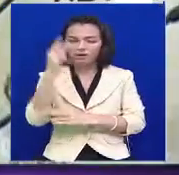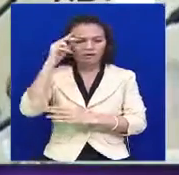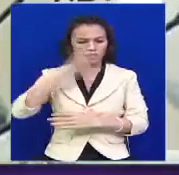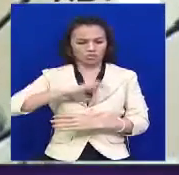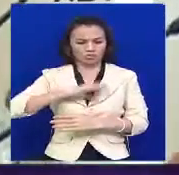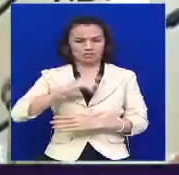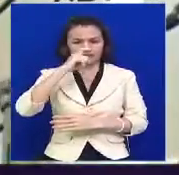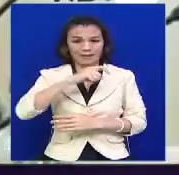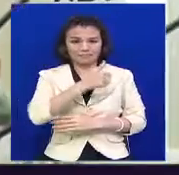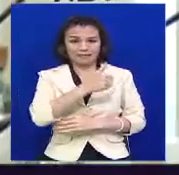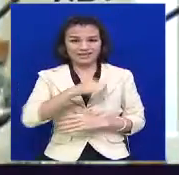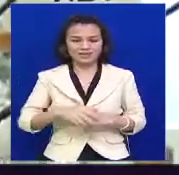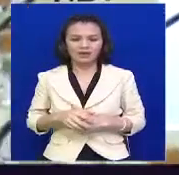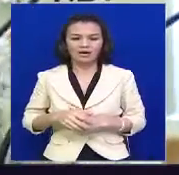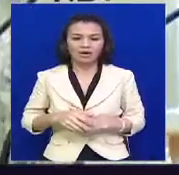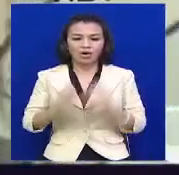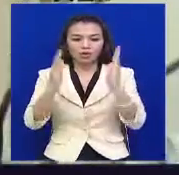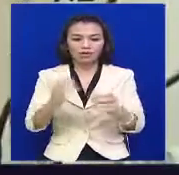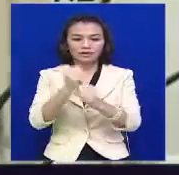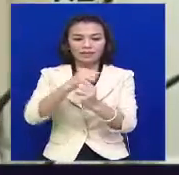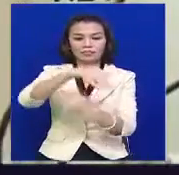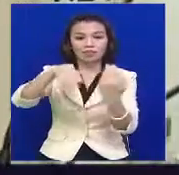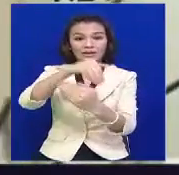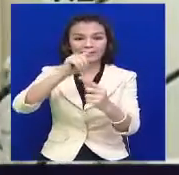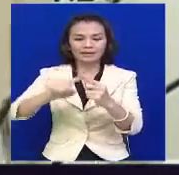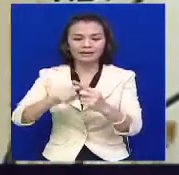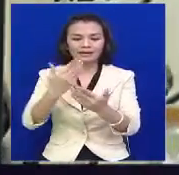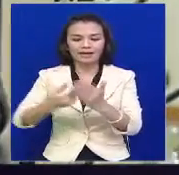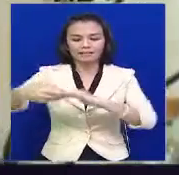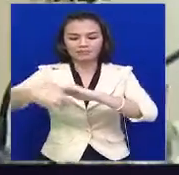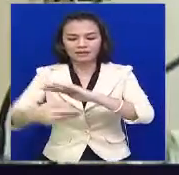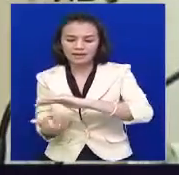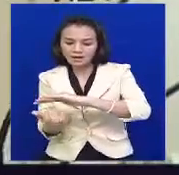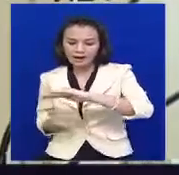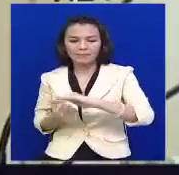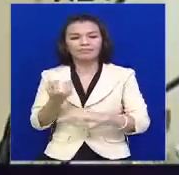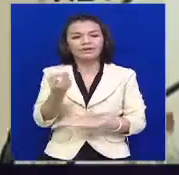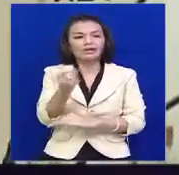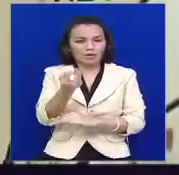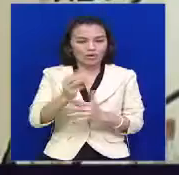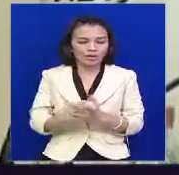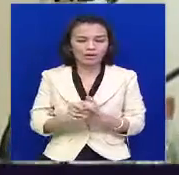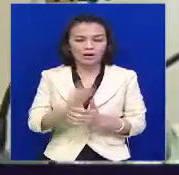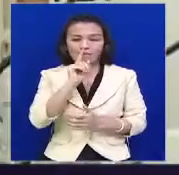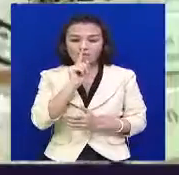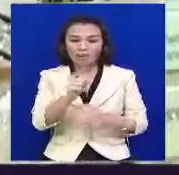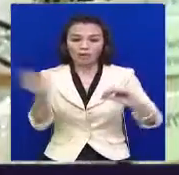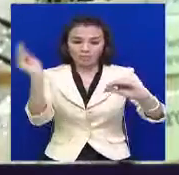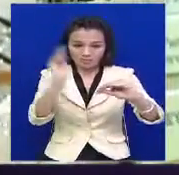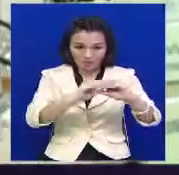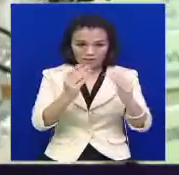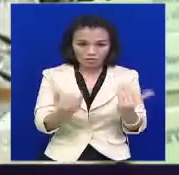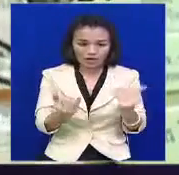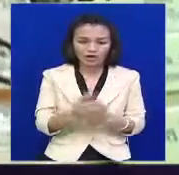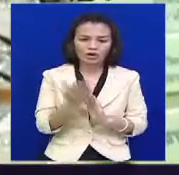บนและการให้สินบนจากนักธุรกิจลดลงในรอบ 15ปีนายกรัฐมนตรีได้สั่งการเพิ่มเติมโดยขอให้น้อมนำแนวพระ